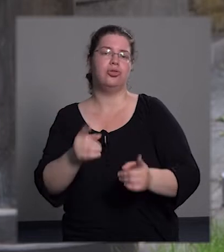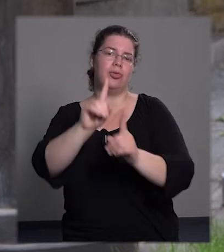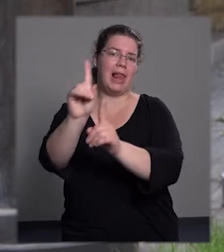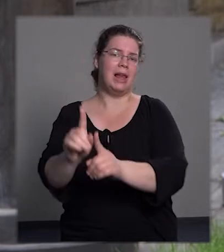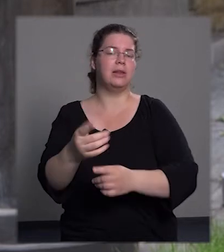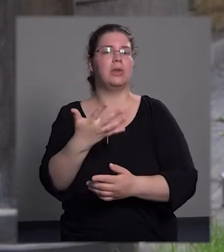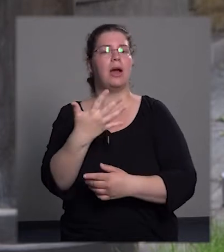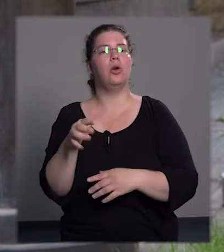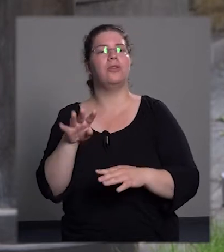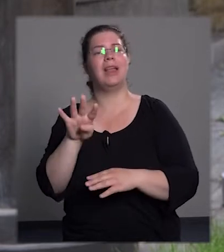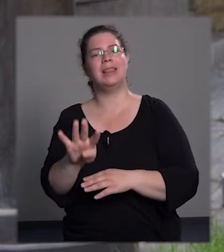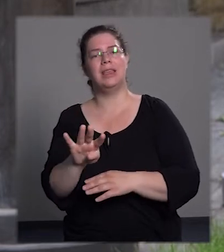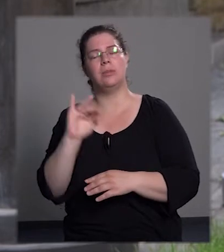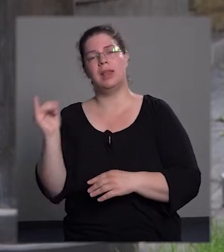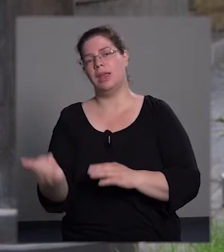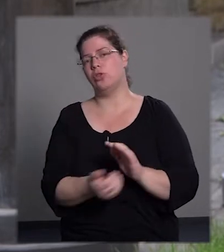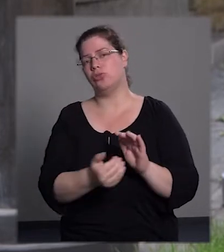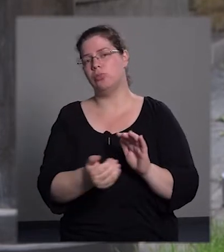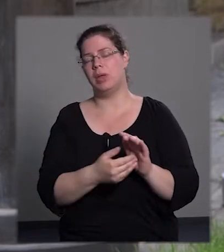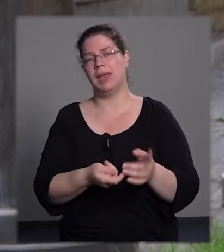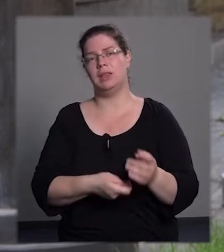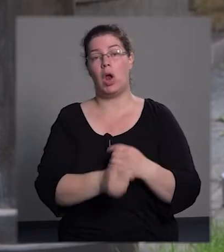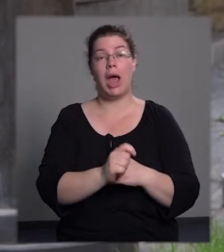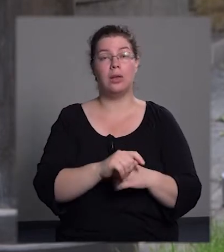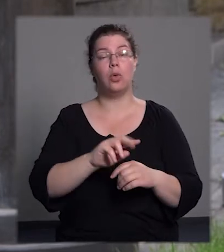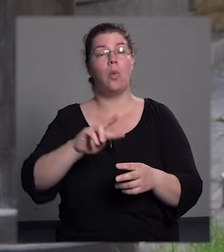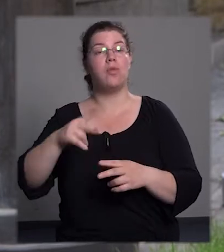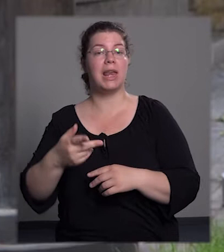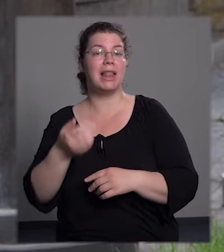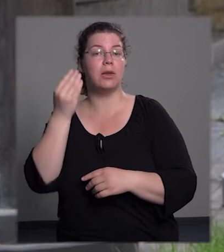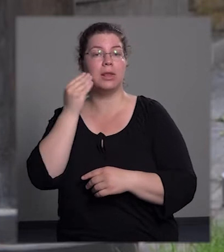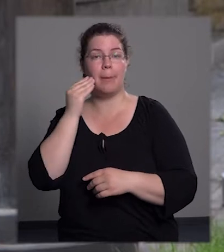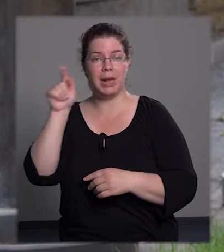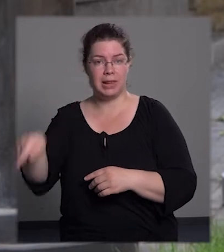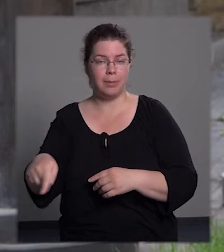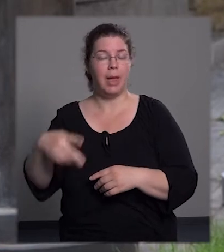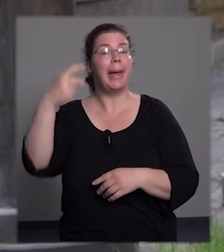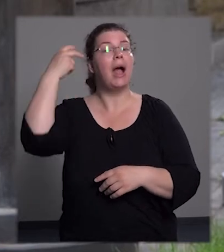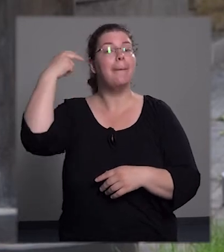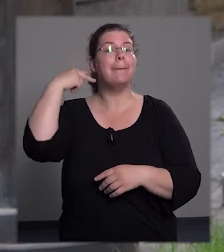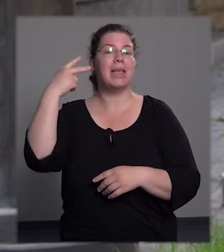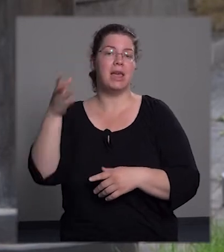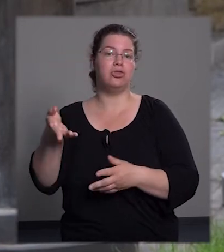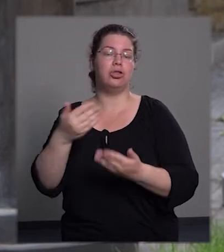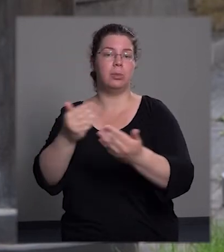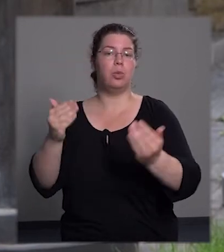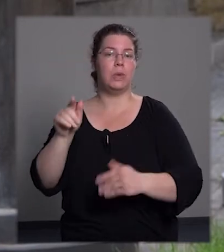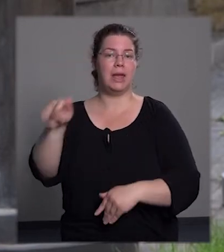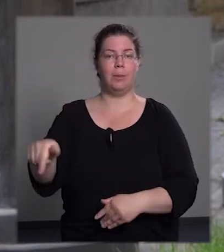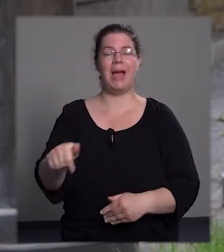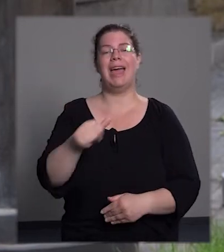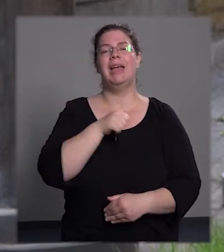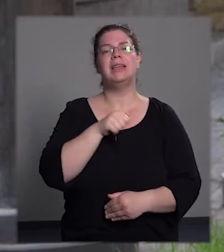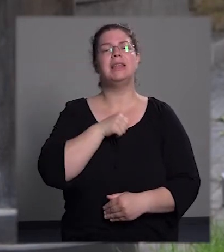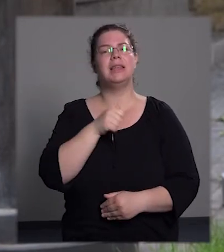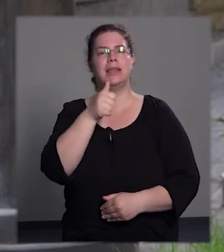és található még ennek variációja Debrecenben is, meg a Megyesi Múzeumban Debrecenben egy gipsz verziója,